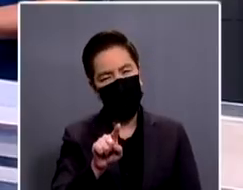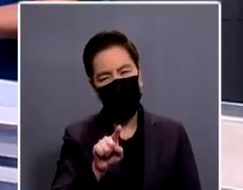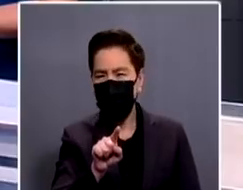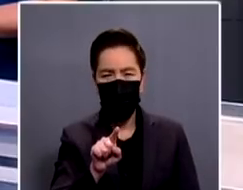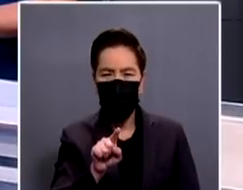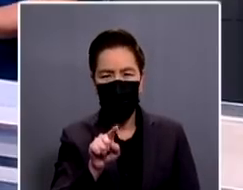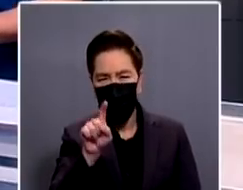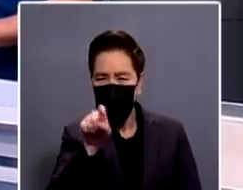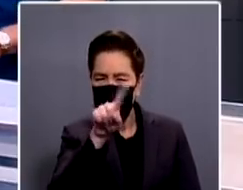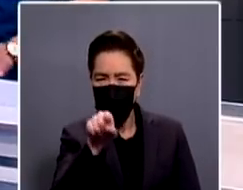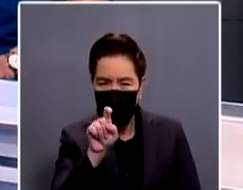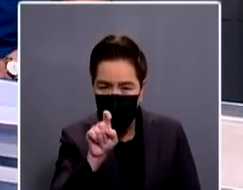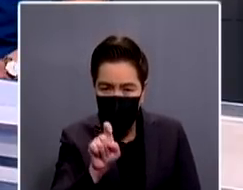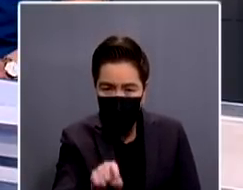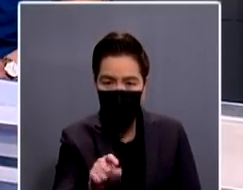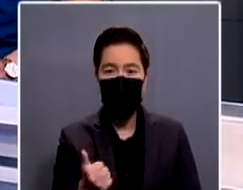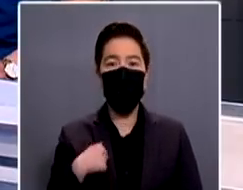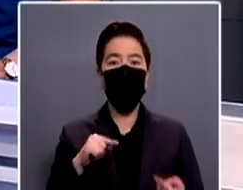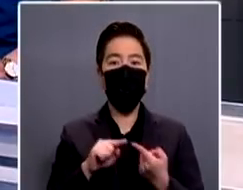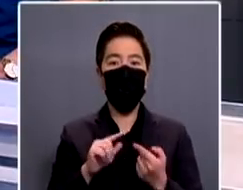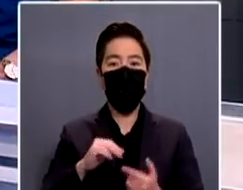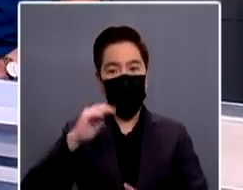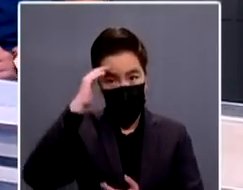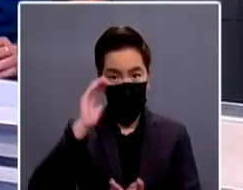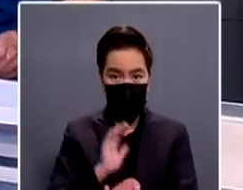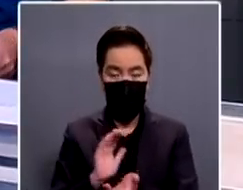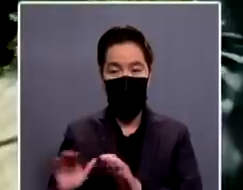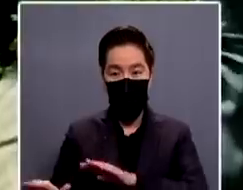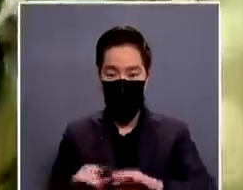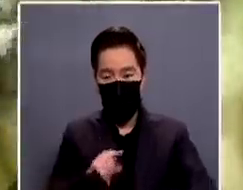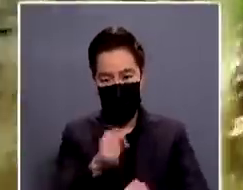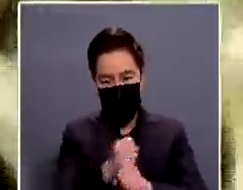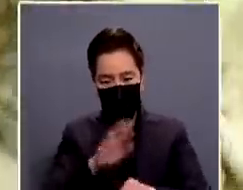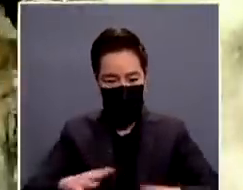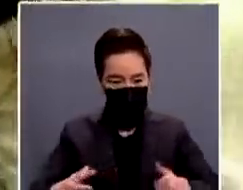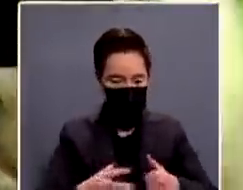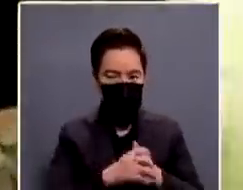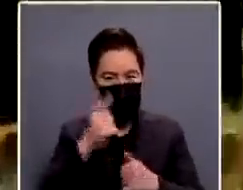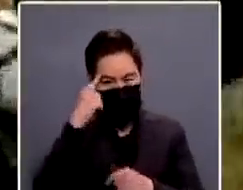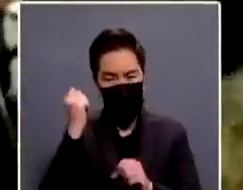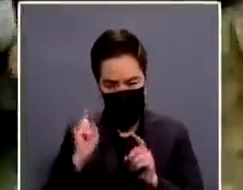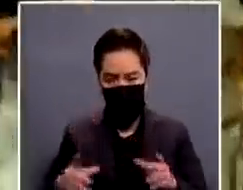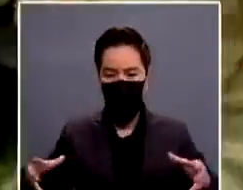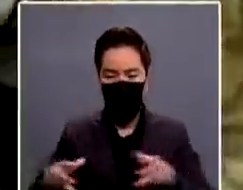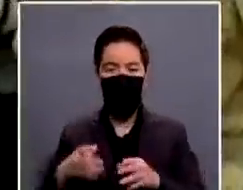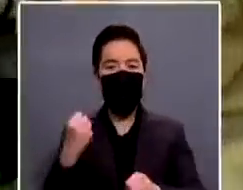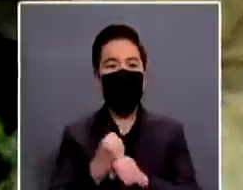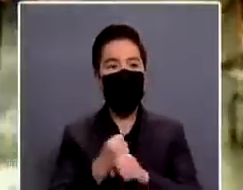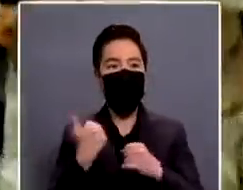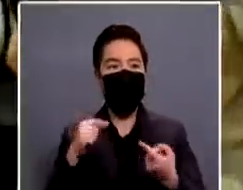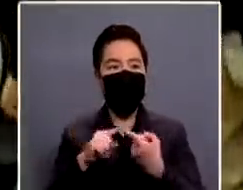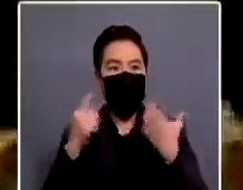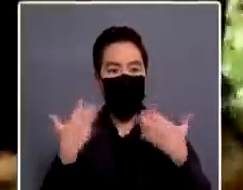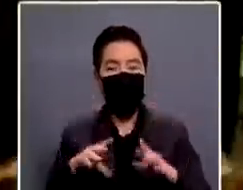เกตตั้งข้อกังขานะคะล่าสุดทางด้านของตำรวจน้ำเตรียมแจ้งข้อหาพรากผู้เยาว์และเชื่อว่ามีการกระทำเป็นขบวนการด้วยค่ะภ